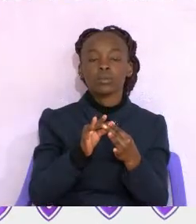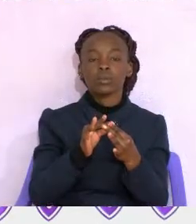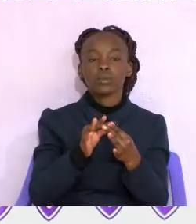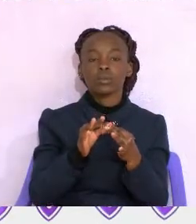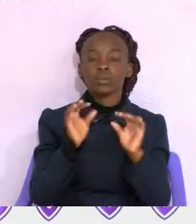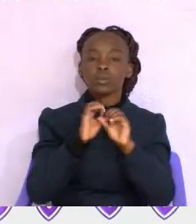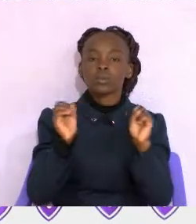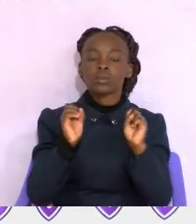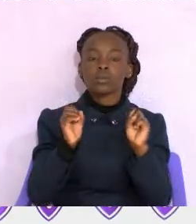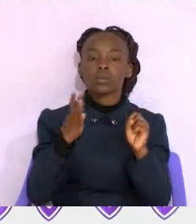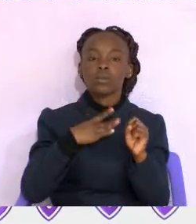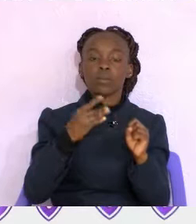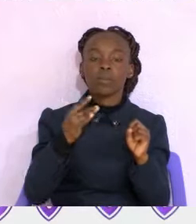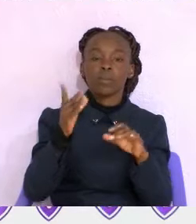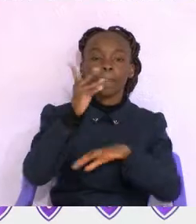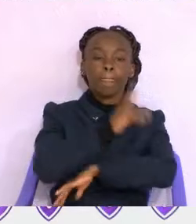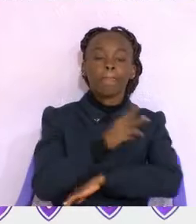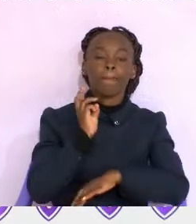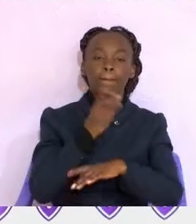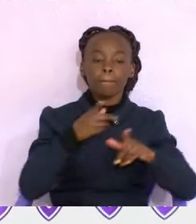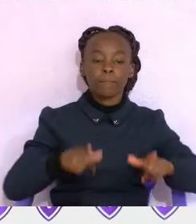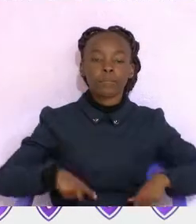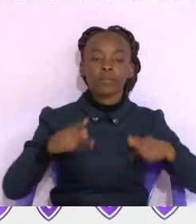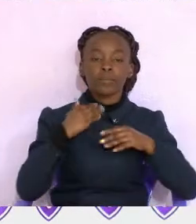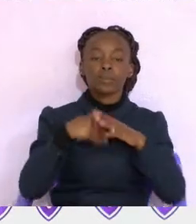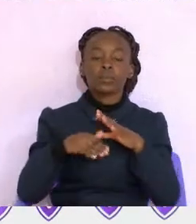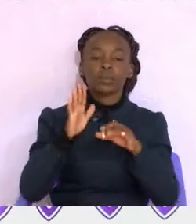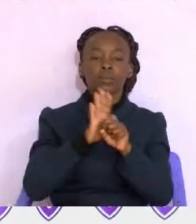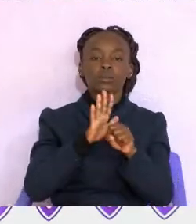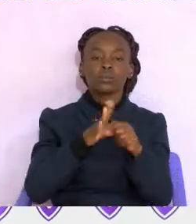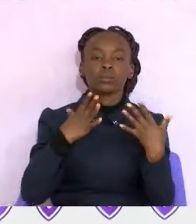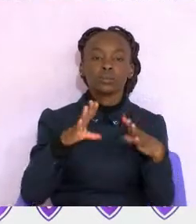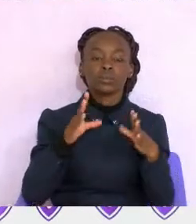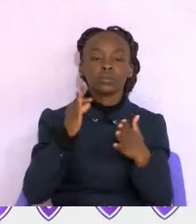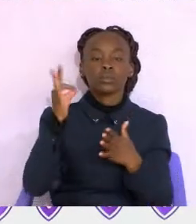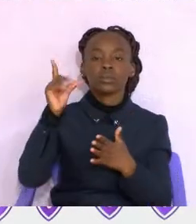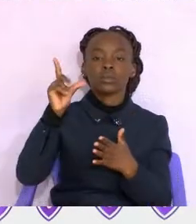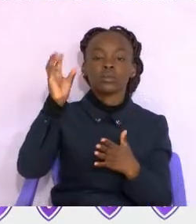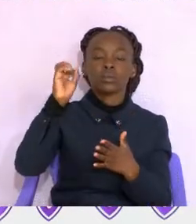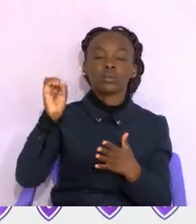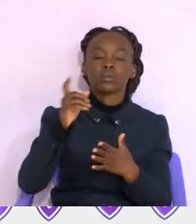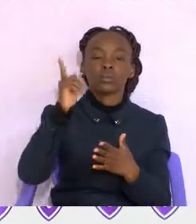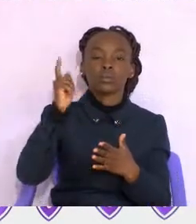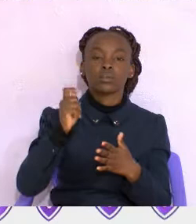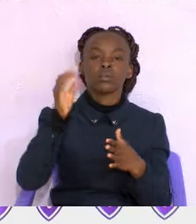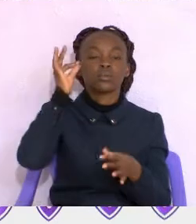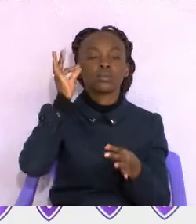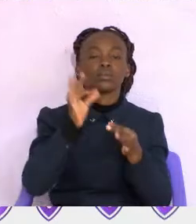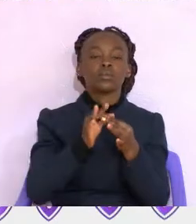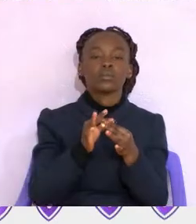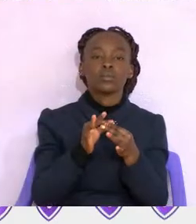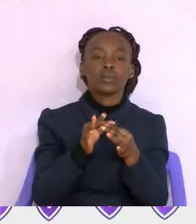tunayoishi iko. Unakuja unapata wengi wapendwa walipoteza imani. Na unajiuliza walipoteza imani wapi? Ni kwa neno la